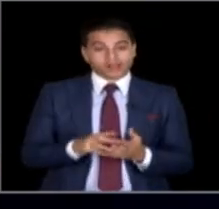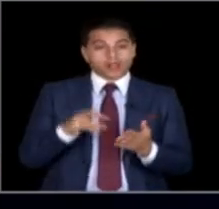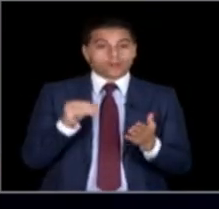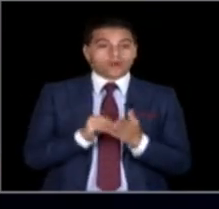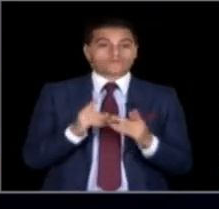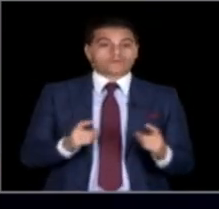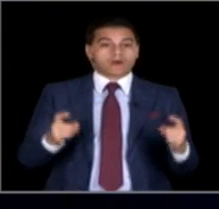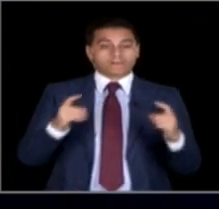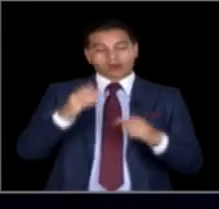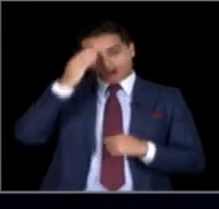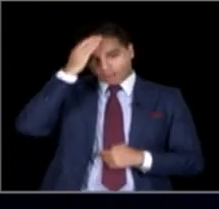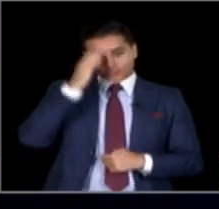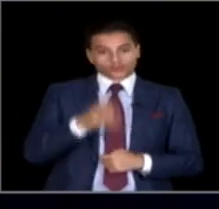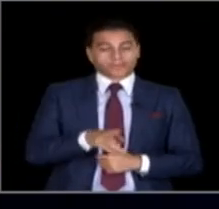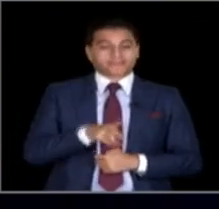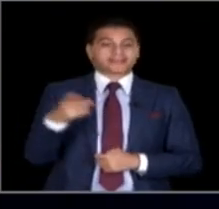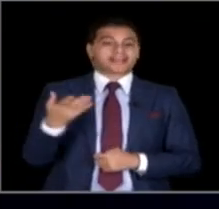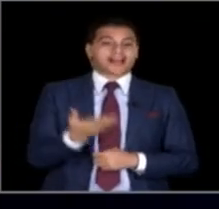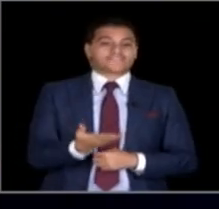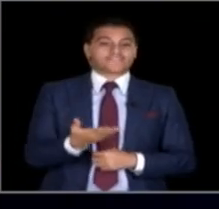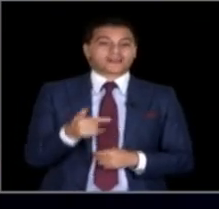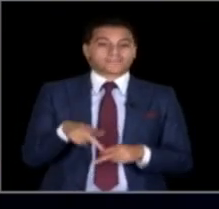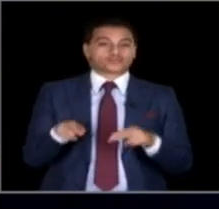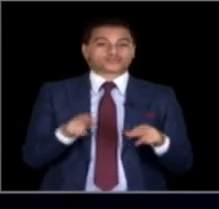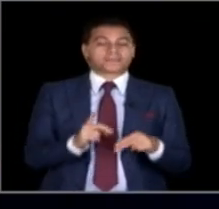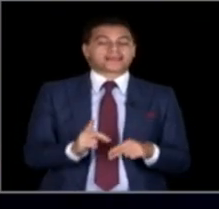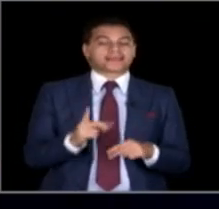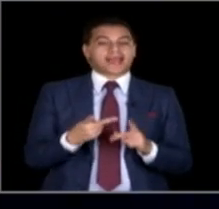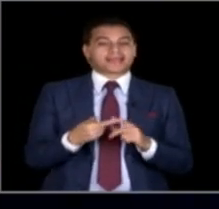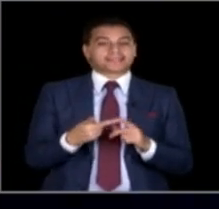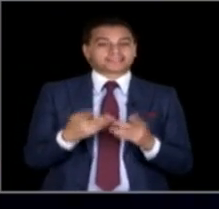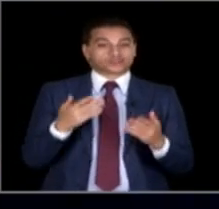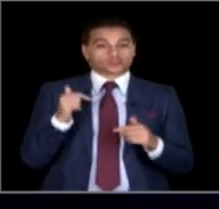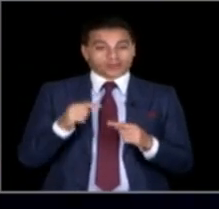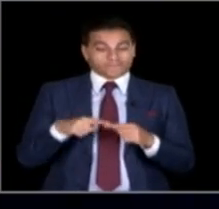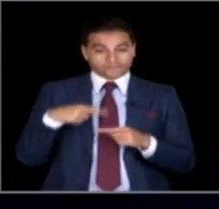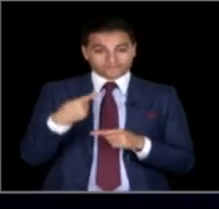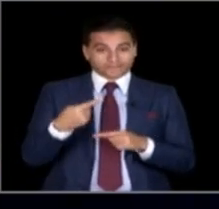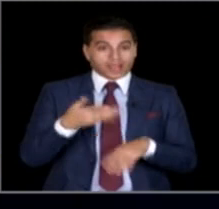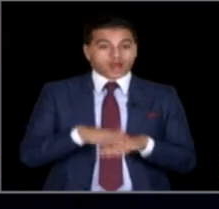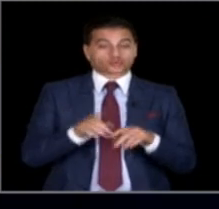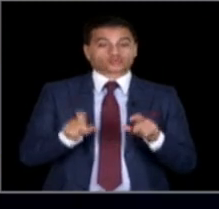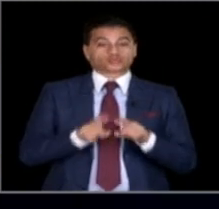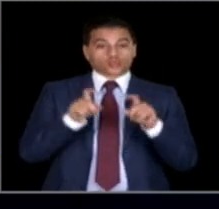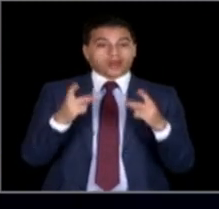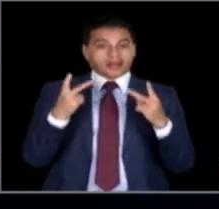الأولى للعباقرة قادرون باختلاف الموسم الثاني. دلوقتي عندنا